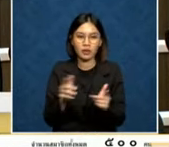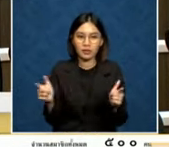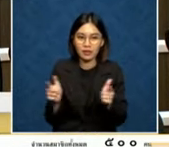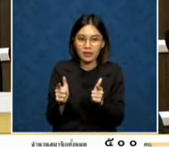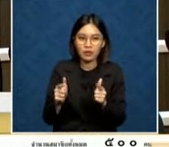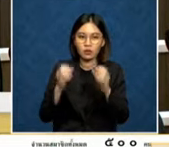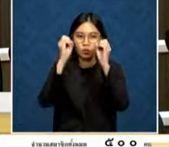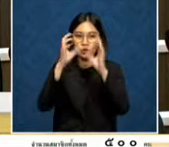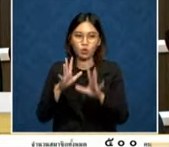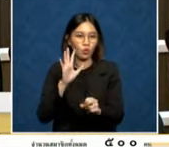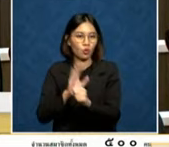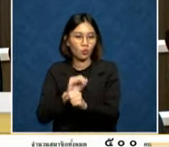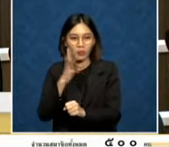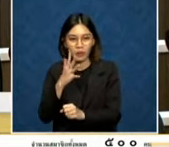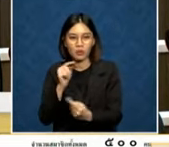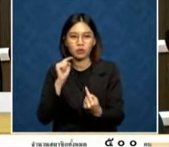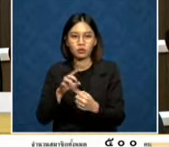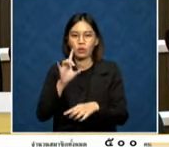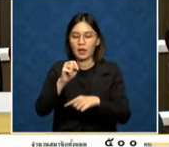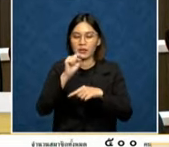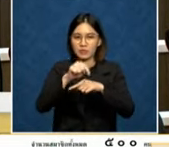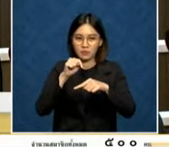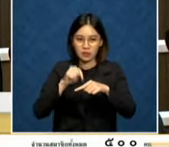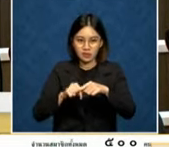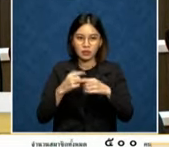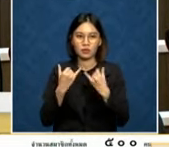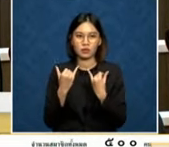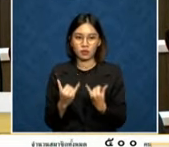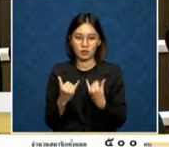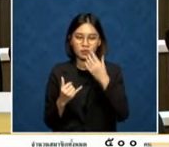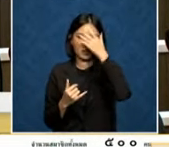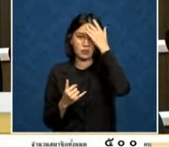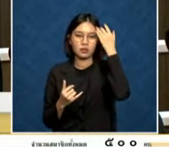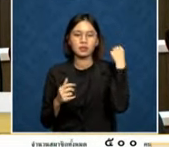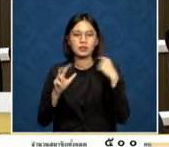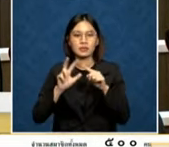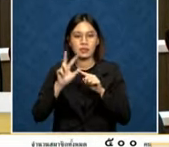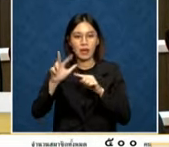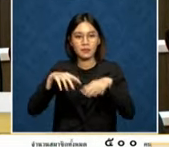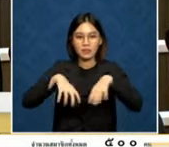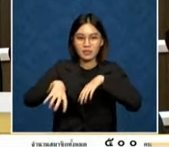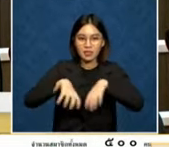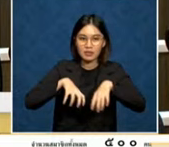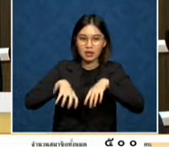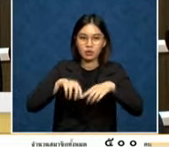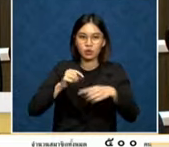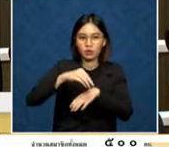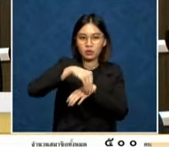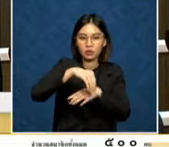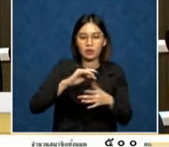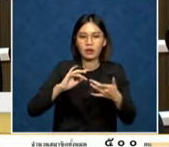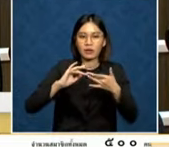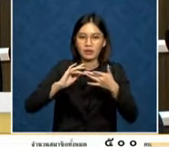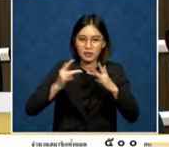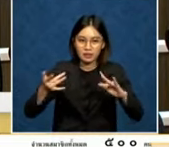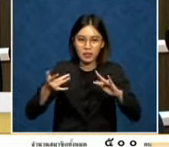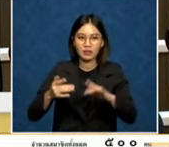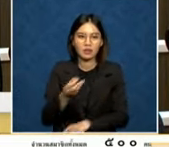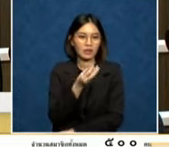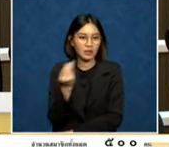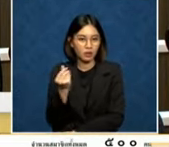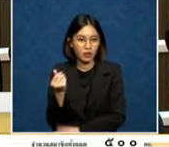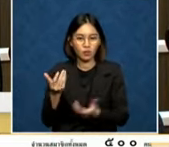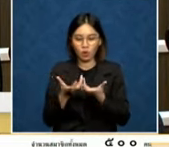แคลนครูกว่า 80%ในขณะนี้ 3จัดสรรเครือข่ายอินเทอร์เน็ตความเร็วสูงและ